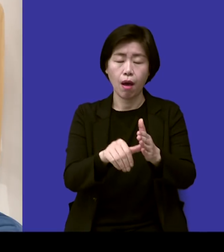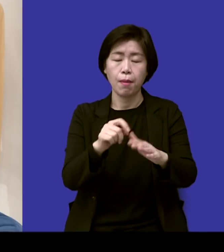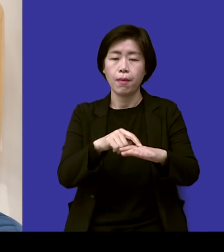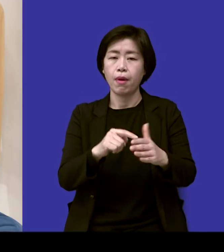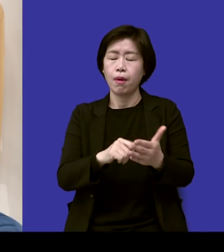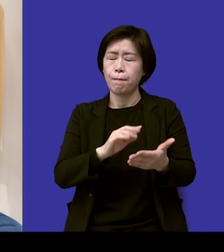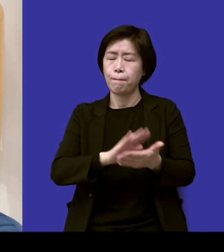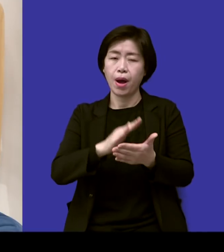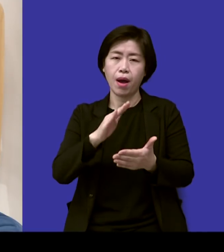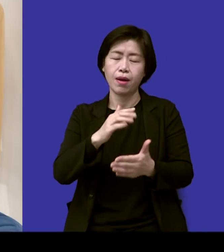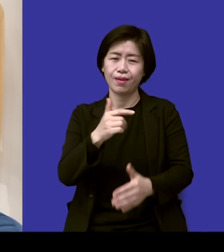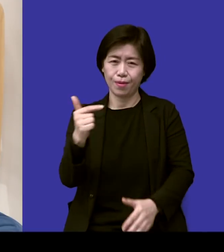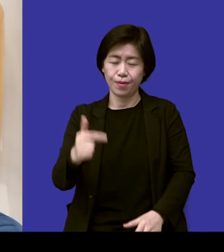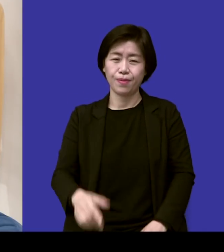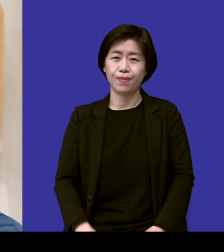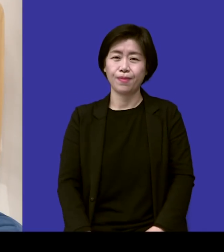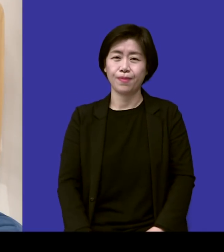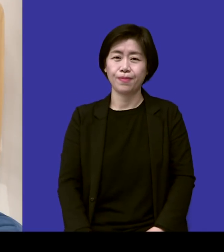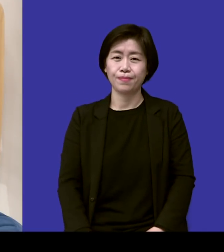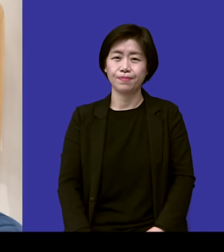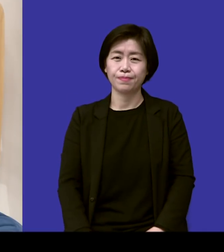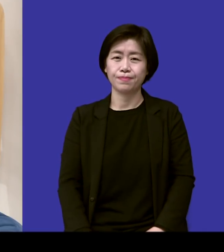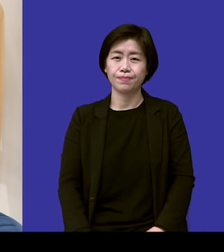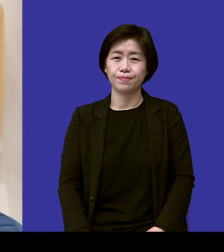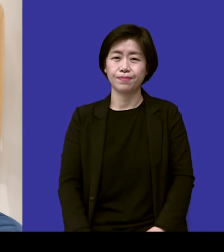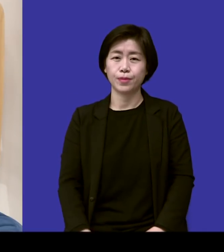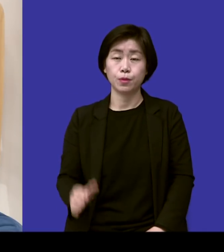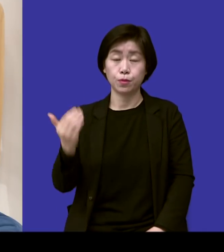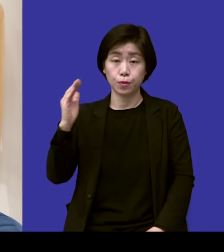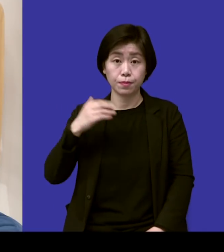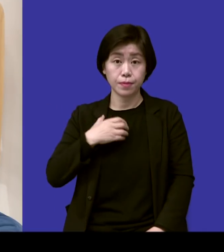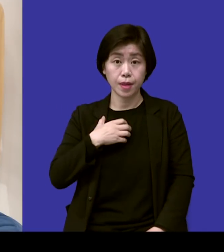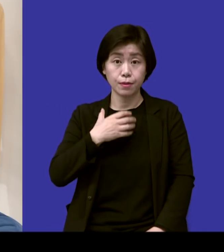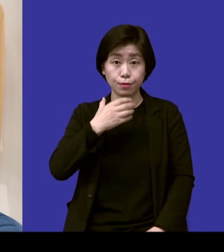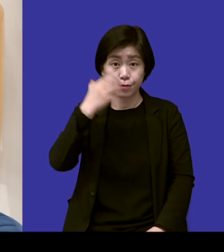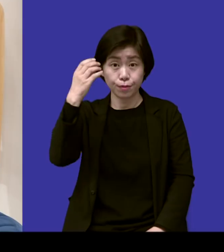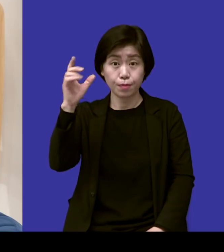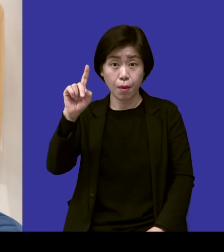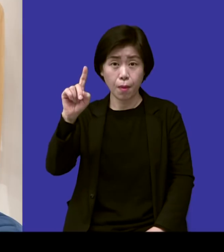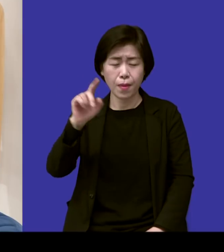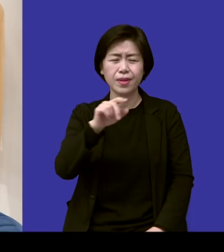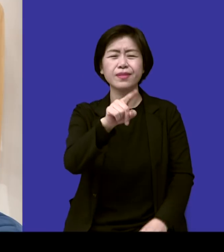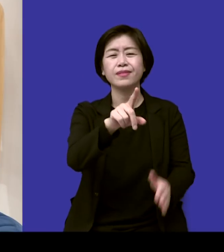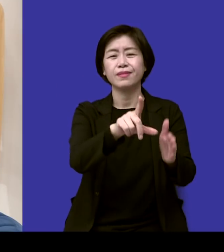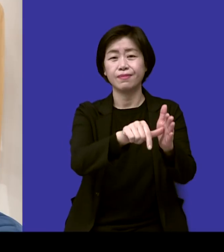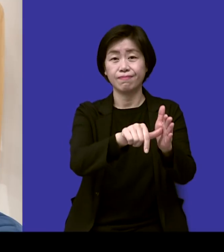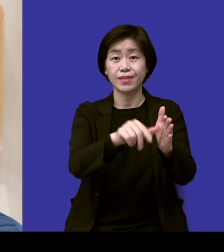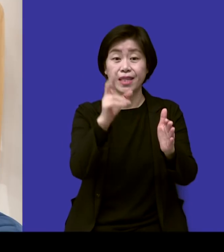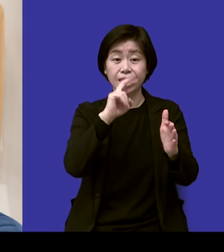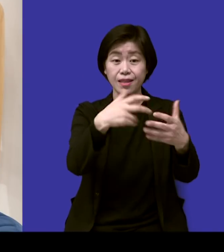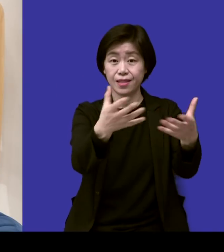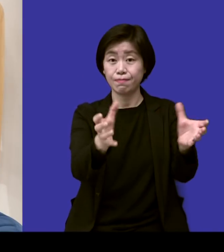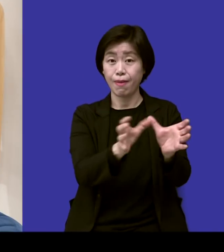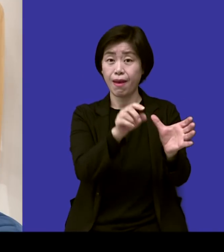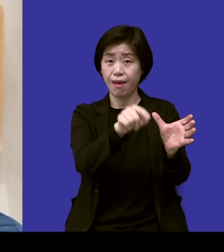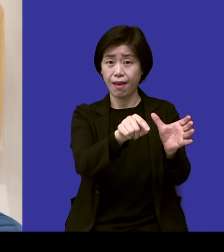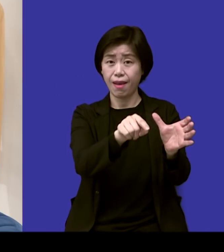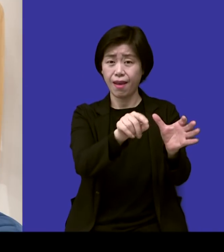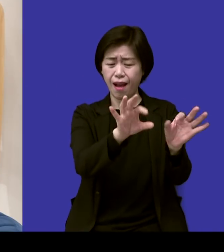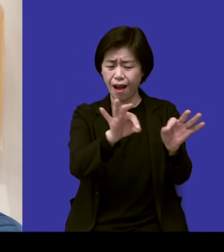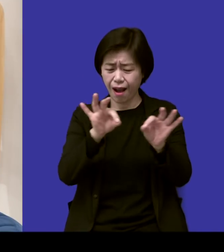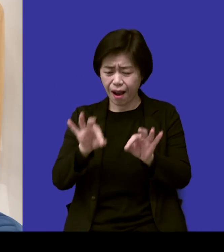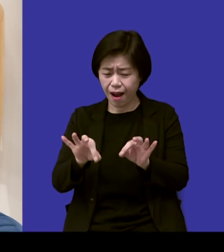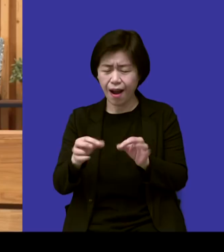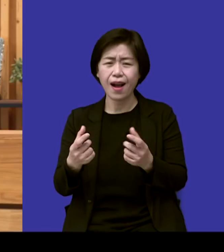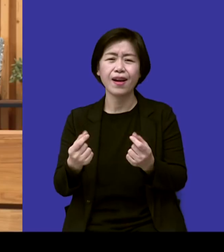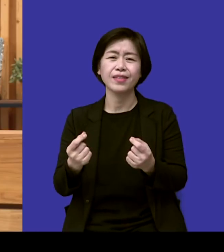예. 그래서 지금의 요즘 저에게 큰 꿈은 그때 그런 찬양 집회를 좀 하고 싶은 게